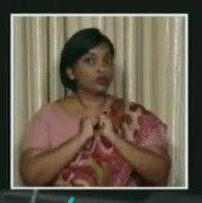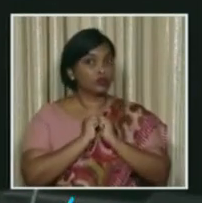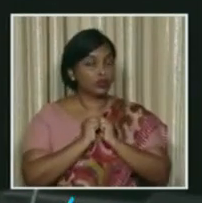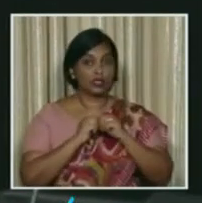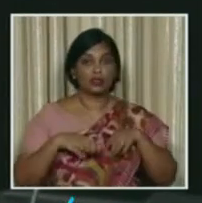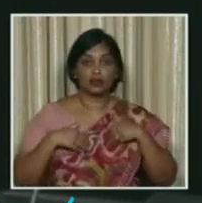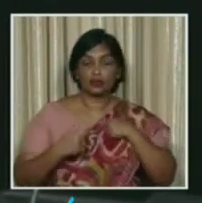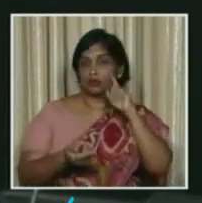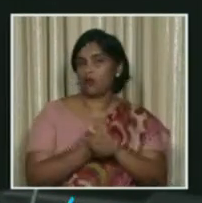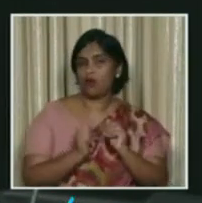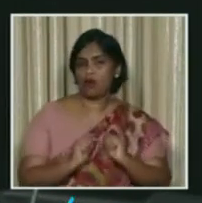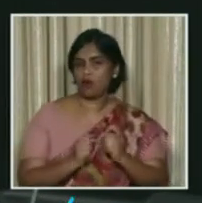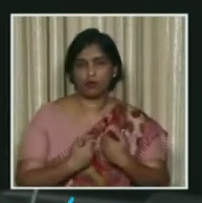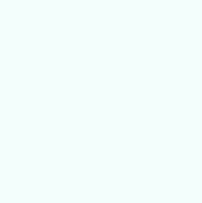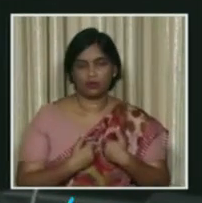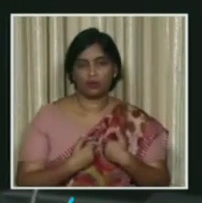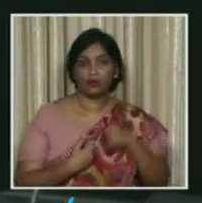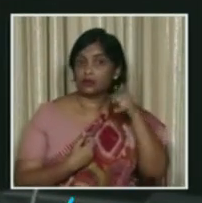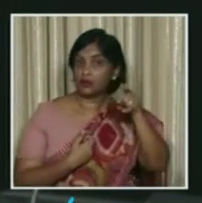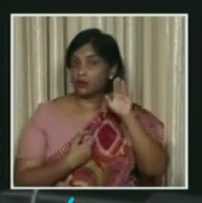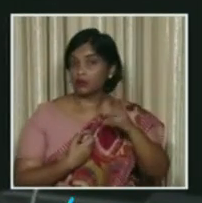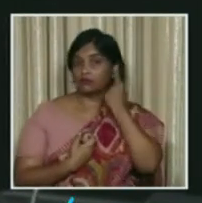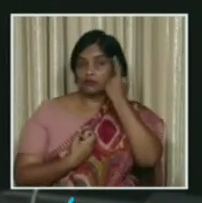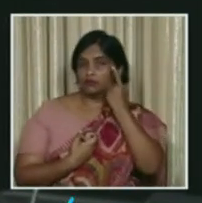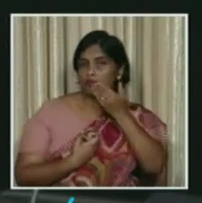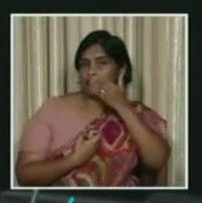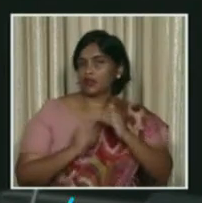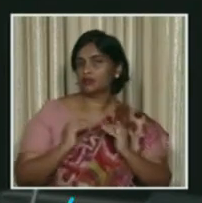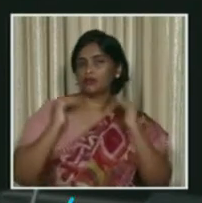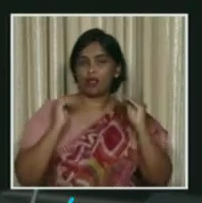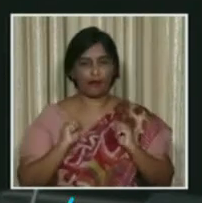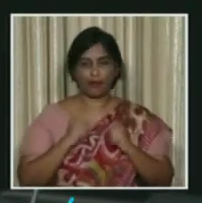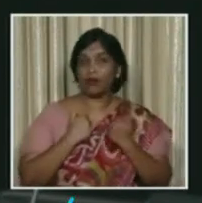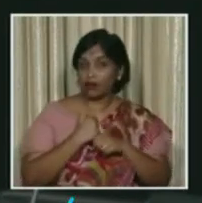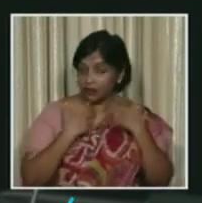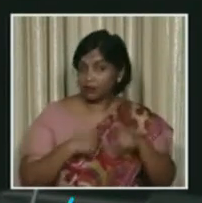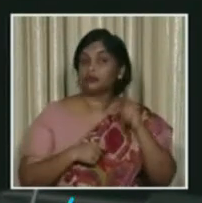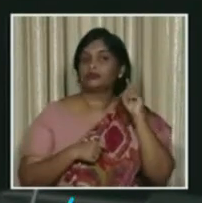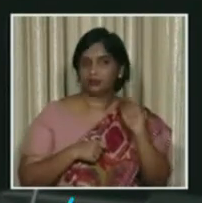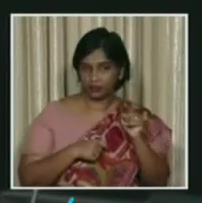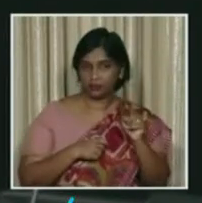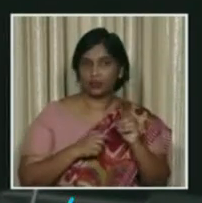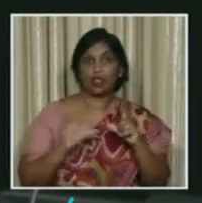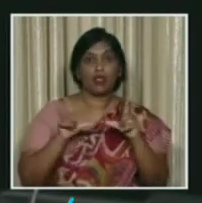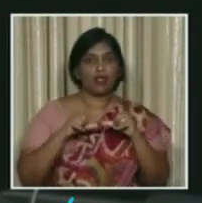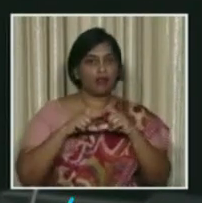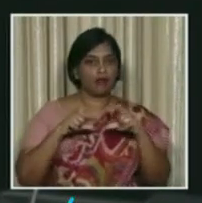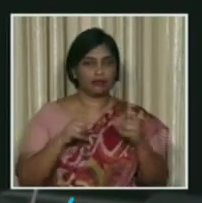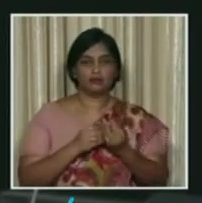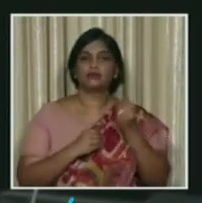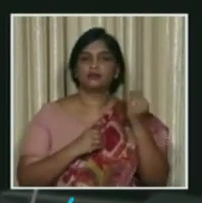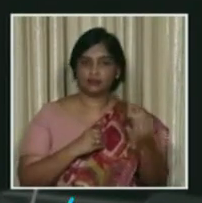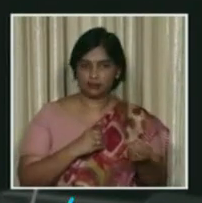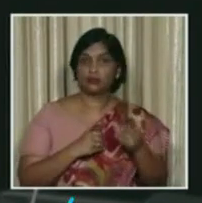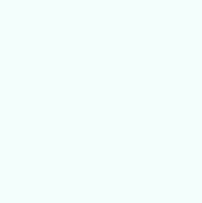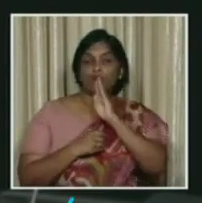සෞඛ්‍ය ආරක්ෂාව මොකද්ද වෙන්න ඕනි, ඒ අයගේ නිපුණතා මට්ටම මොකද්ද වෙන්න ඕනි කියලා හදලා ඒ අයට ලයිසන් දෙන සිස්ටම් එකක්.